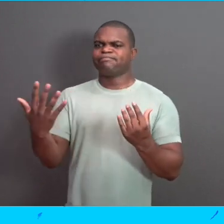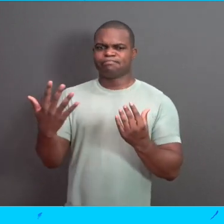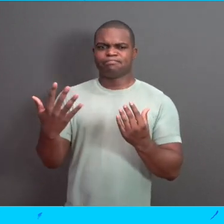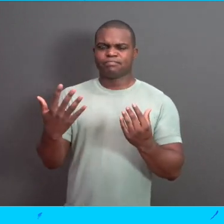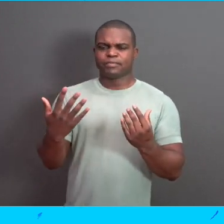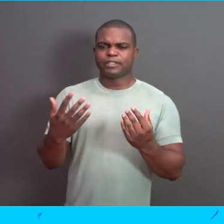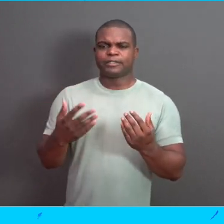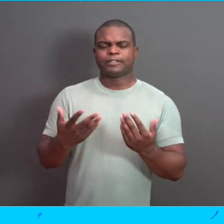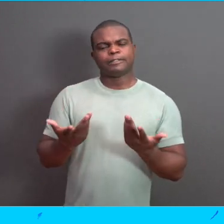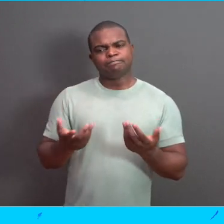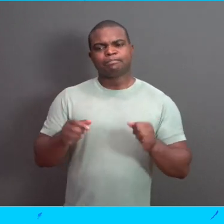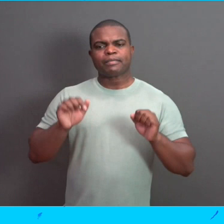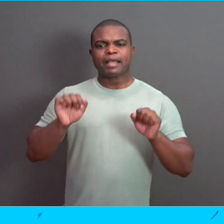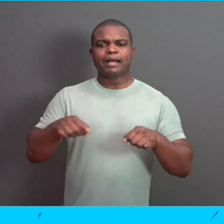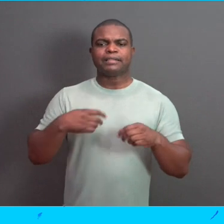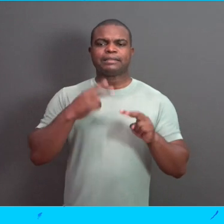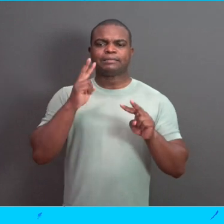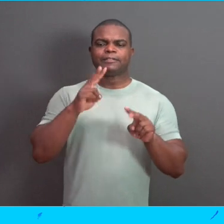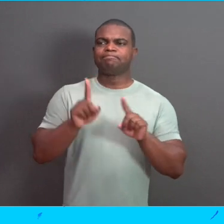ces défis